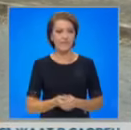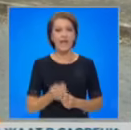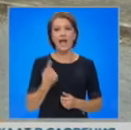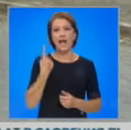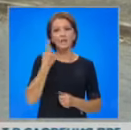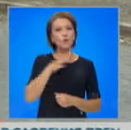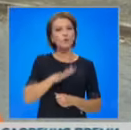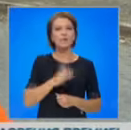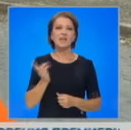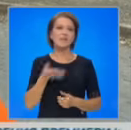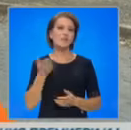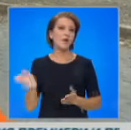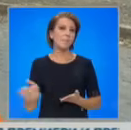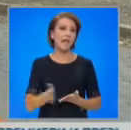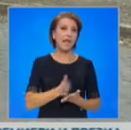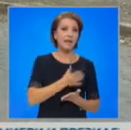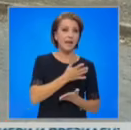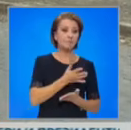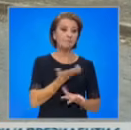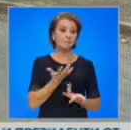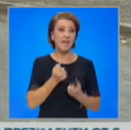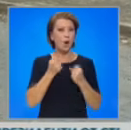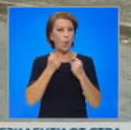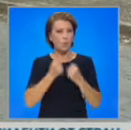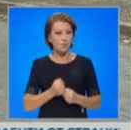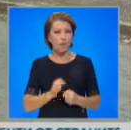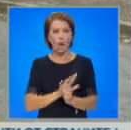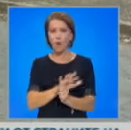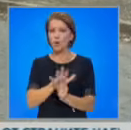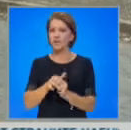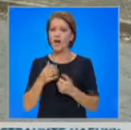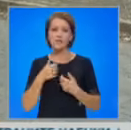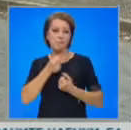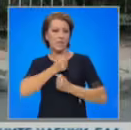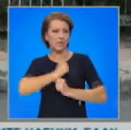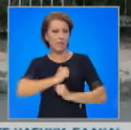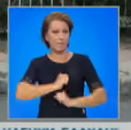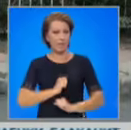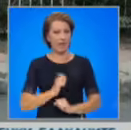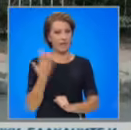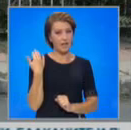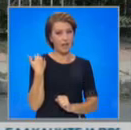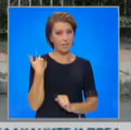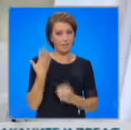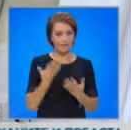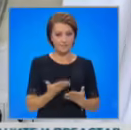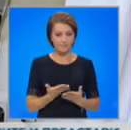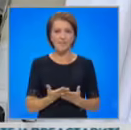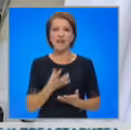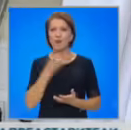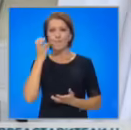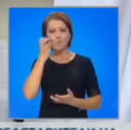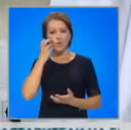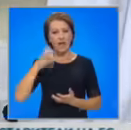мине по този път, така че осложненията от коронавируса съм ги претърпявал на собствения си гръб. В детския COVID сектор в